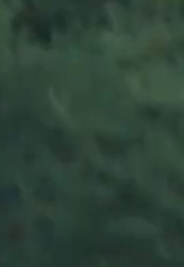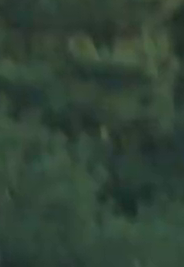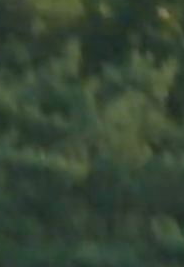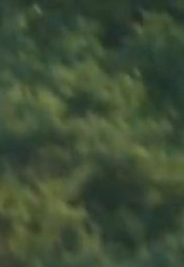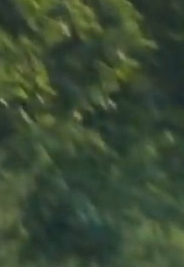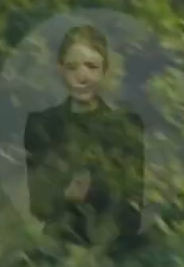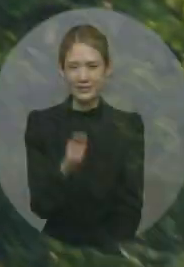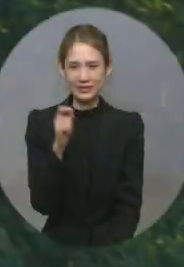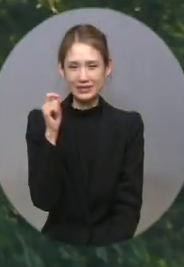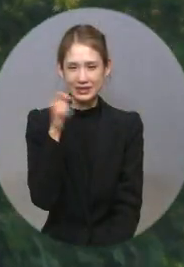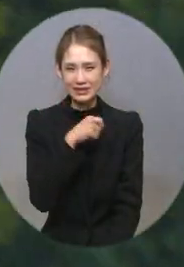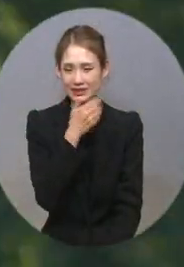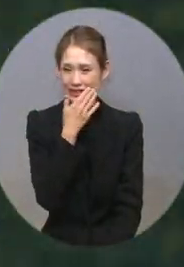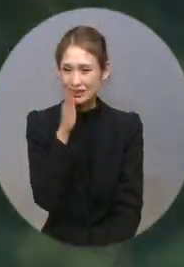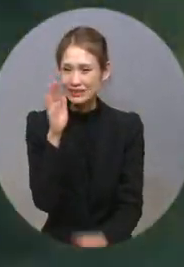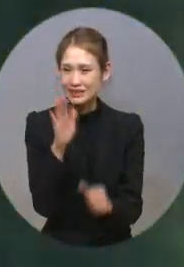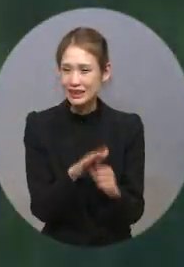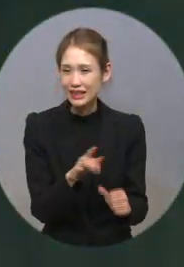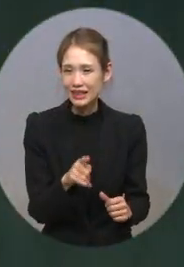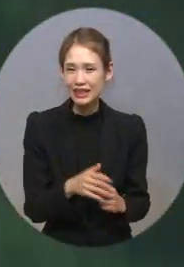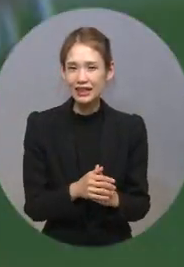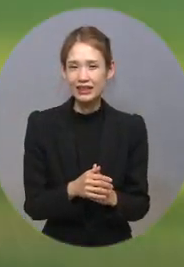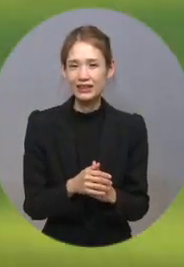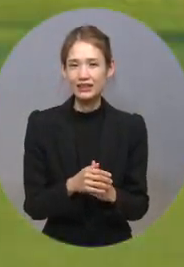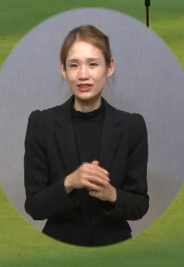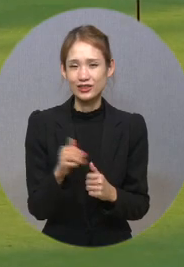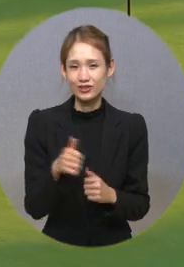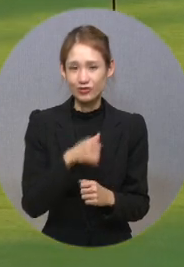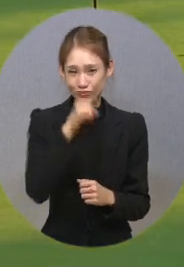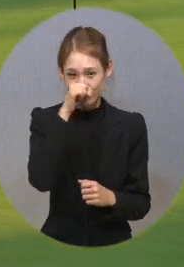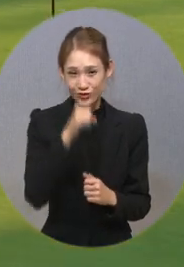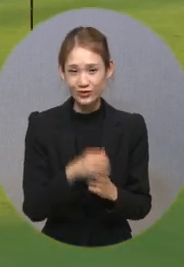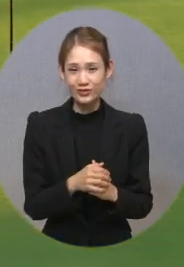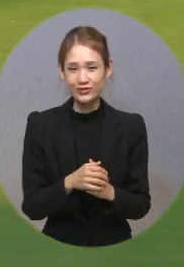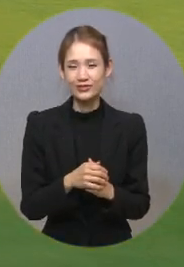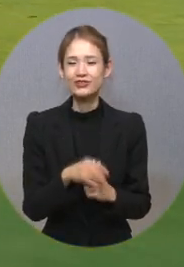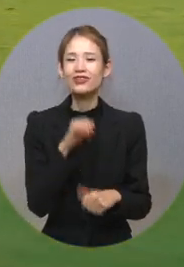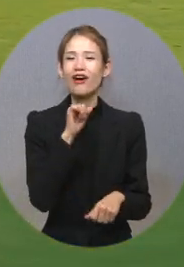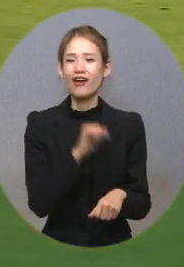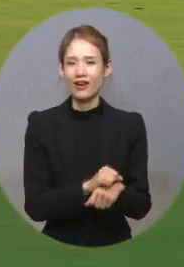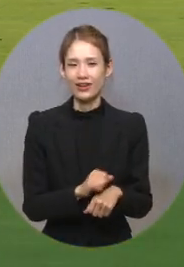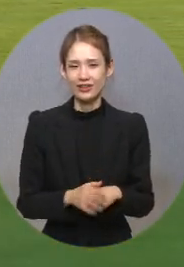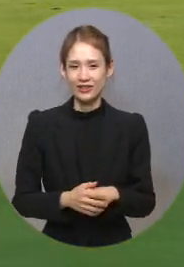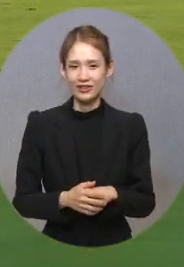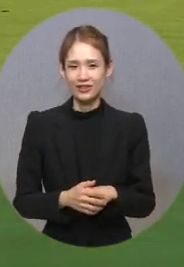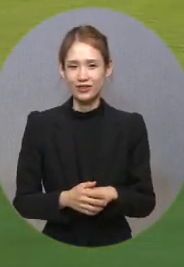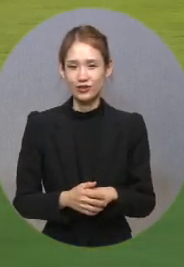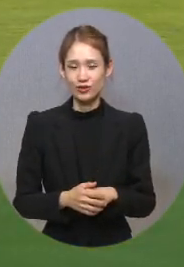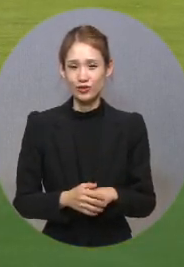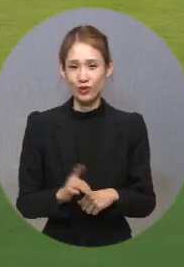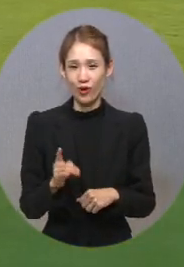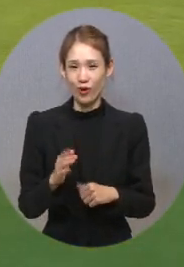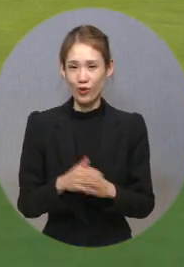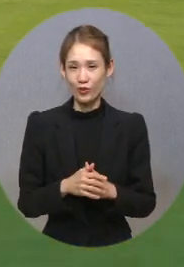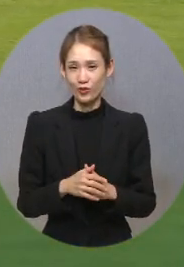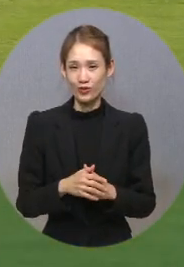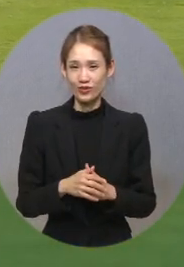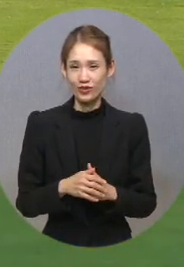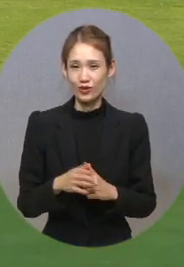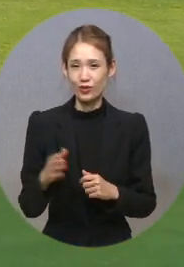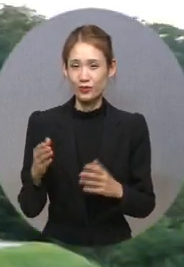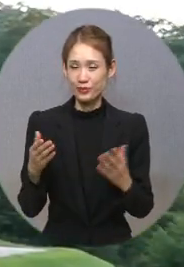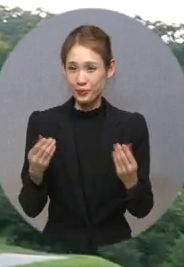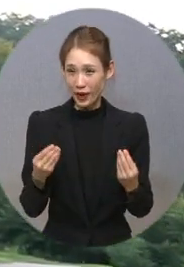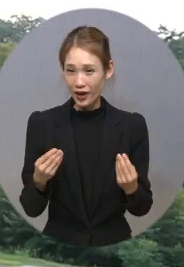아 망했네. 진짜? 두 번째 그때보다 오른쪽 가자. 나왔어. 오! 오 뭐야? 붙었다.